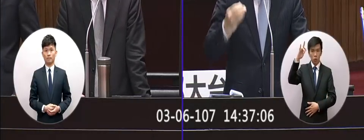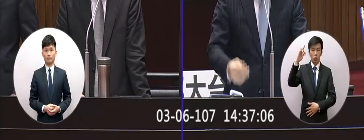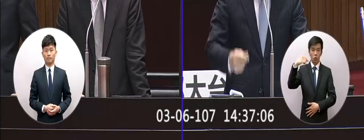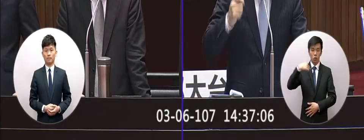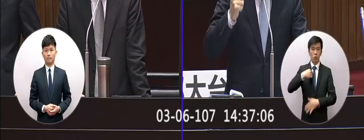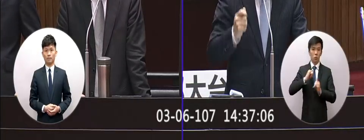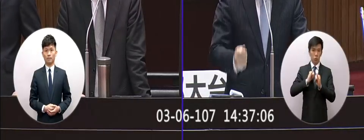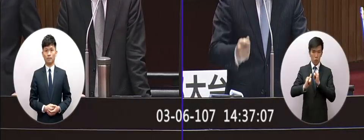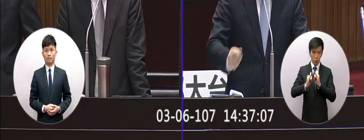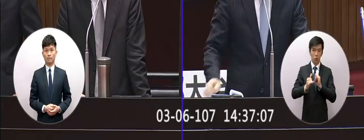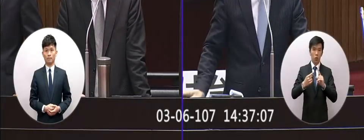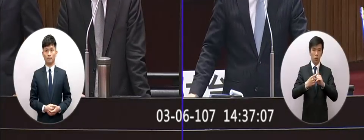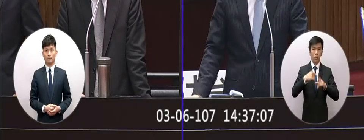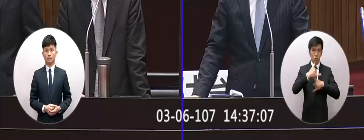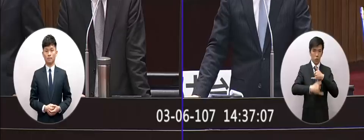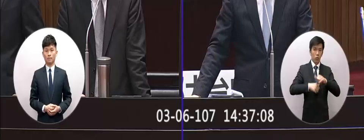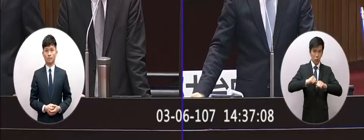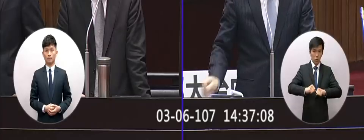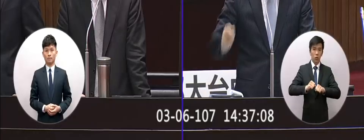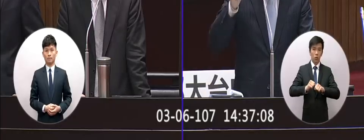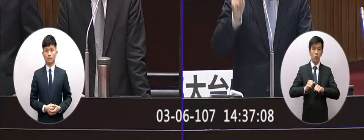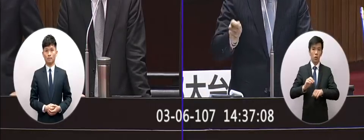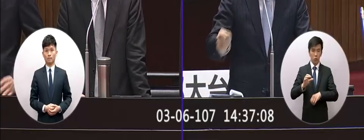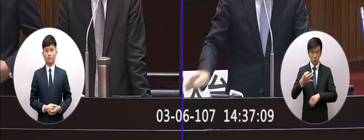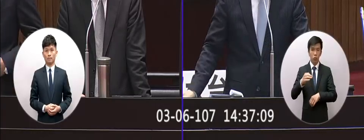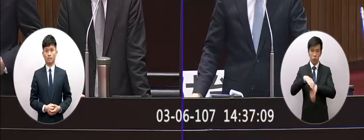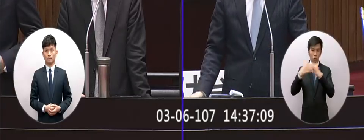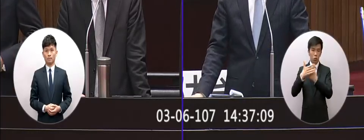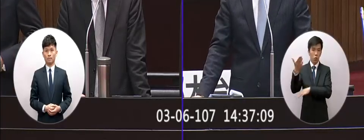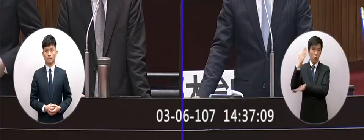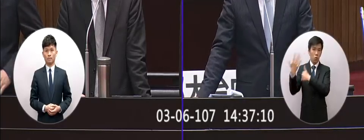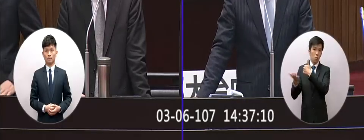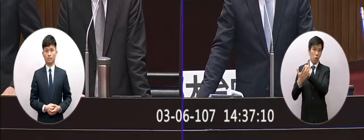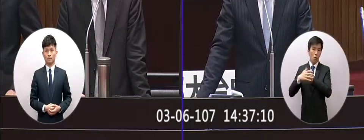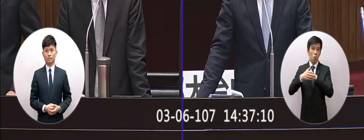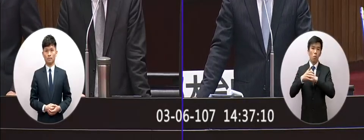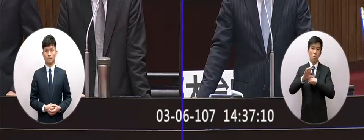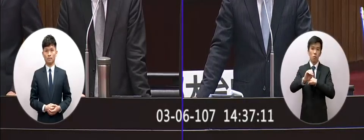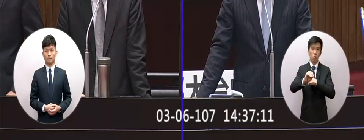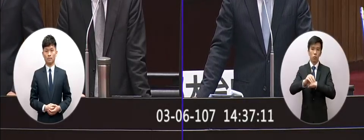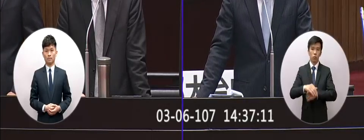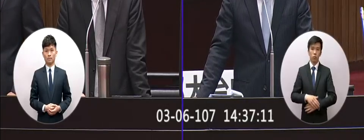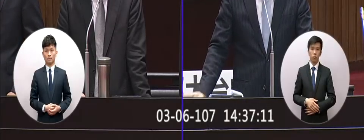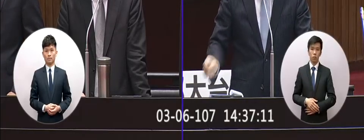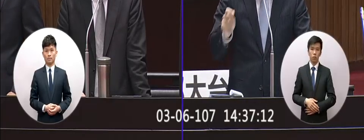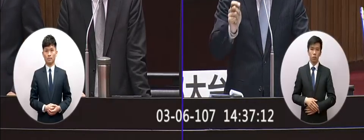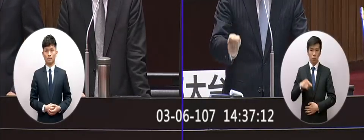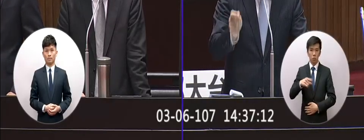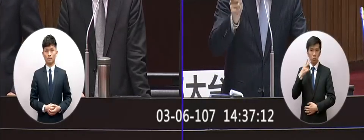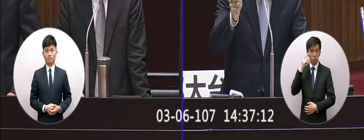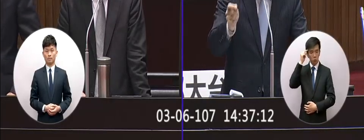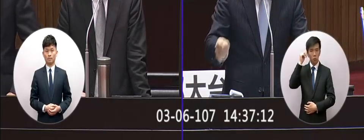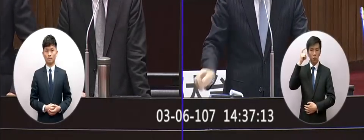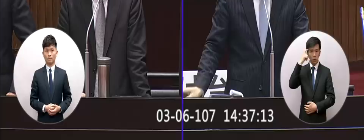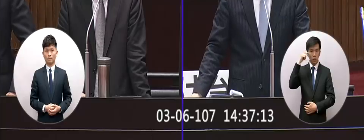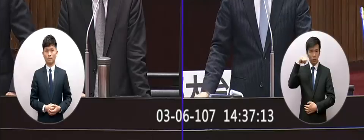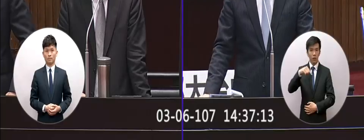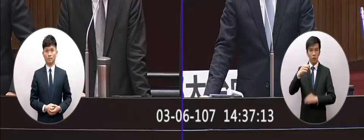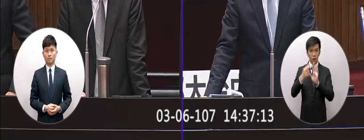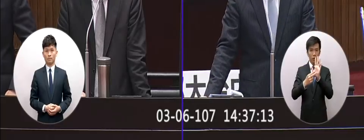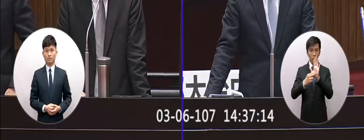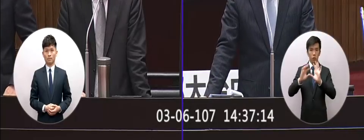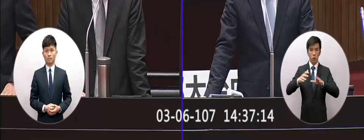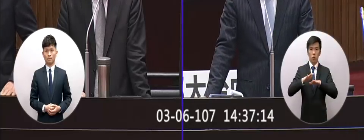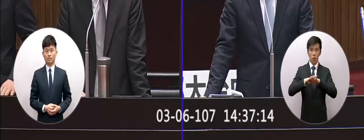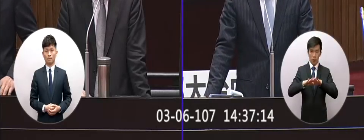我有没有得到国家给我的保障？那是一款尴尬。所以院长，我要讲的是国安思维要改